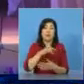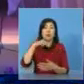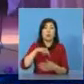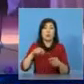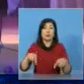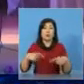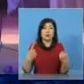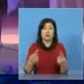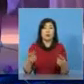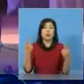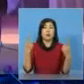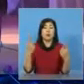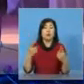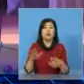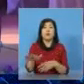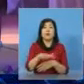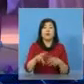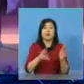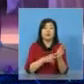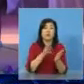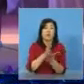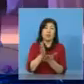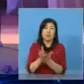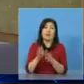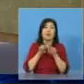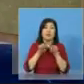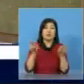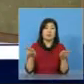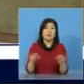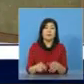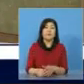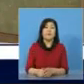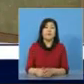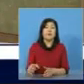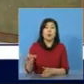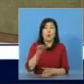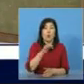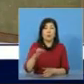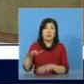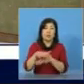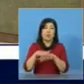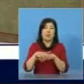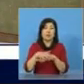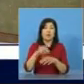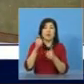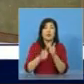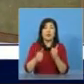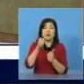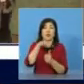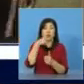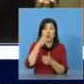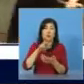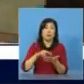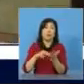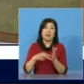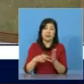және ұлы даланың жеті қыры бағдарламалық мақаласын насихаттау. Облыс халық шығармашылығы бұл фестиваль концертті жыл сайын өткізіп келеді.